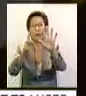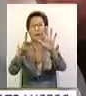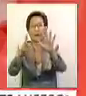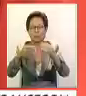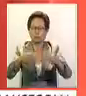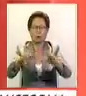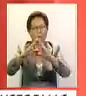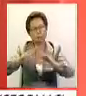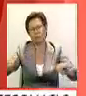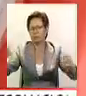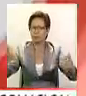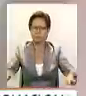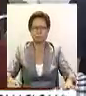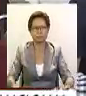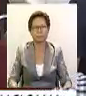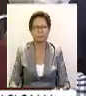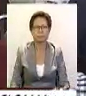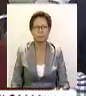unit.